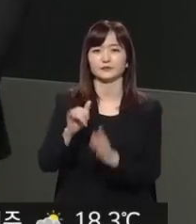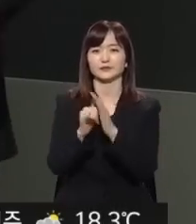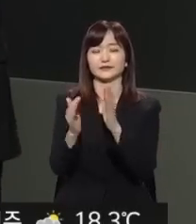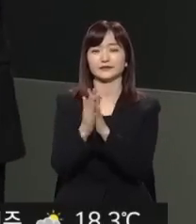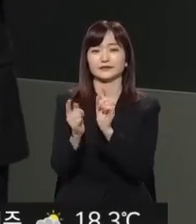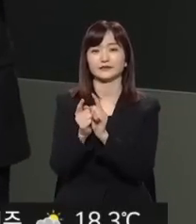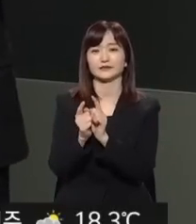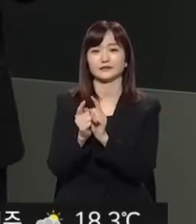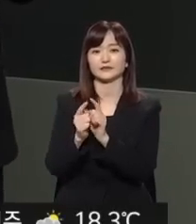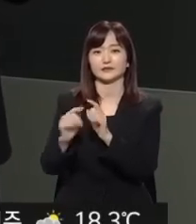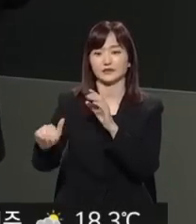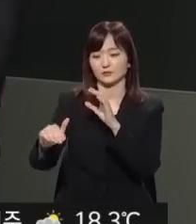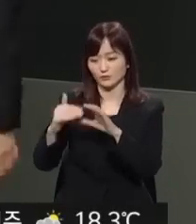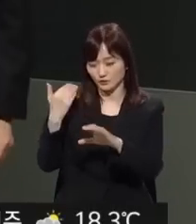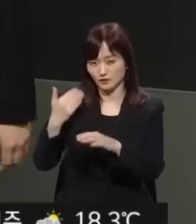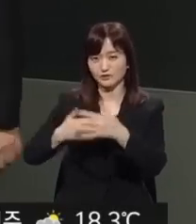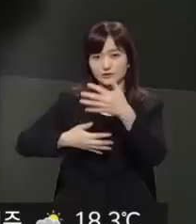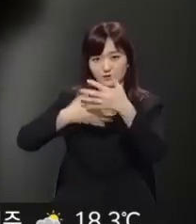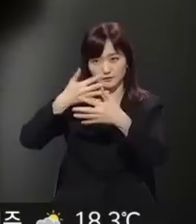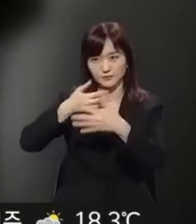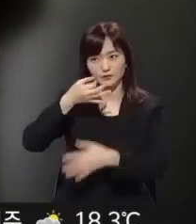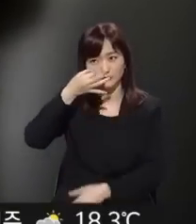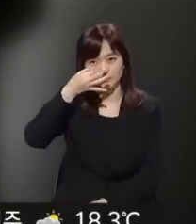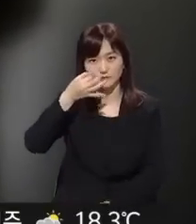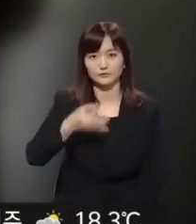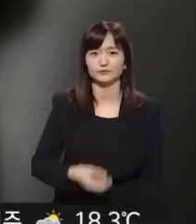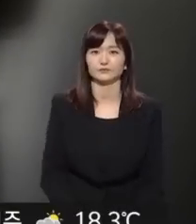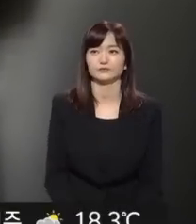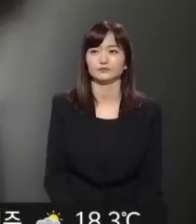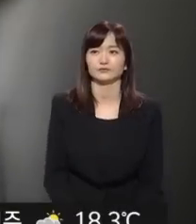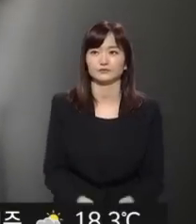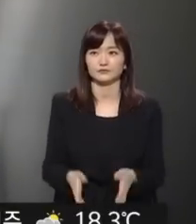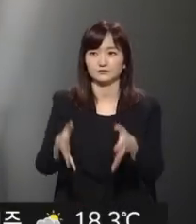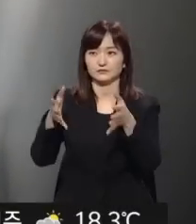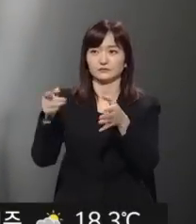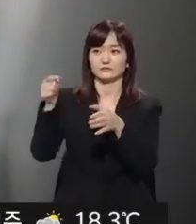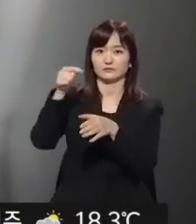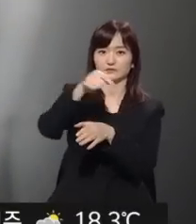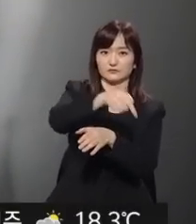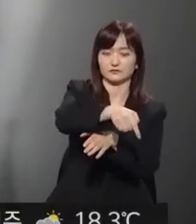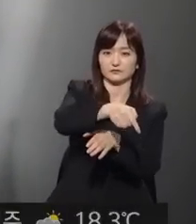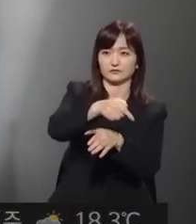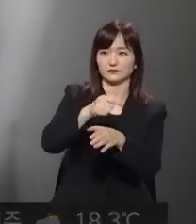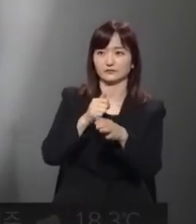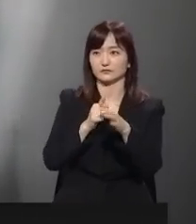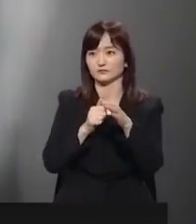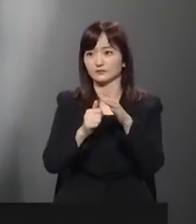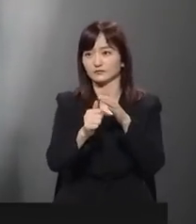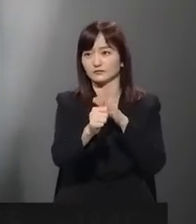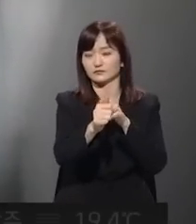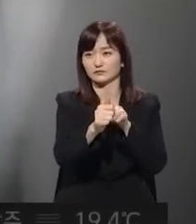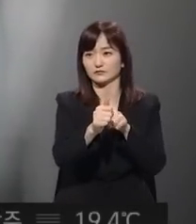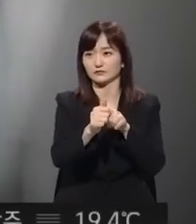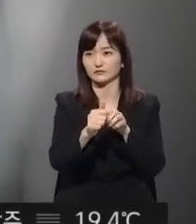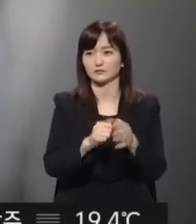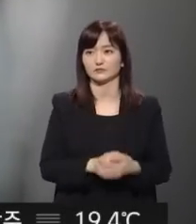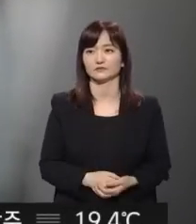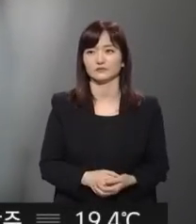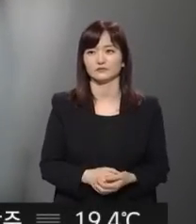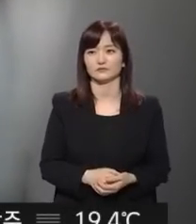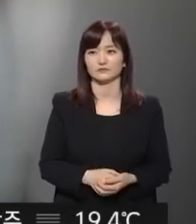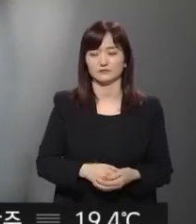직접 제보해 주신 영상 만나 보시죠 자 건물 밖을 나서는 남성 쓰레받기를 발로